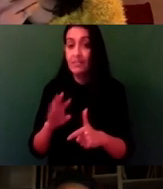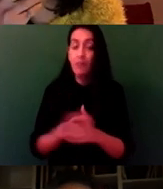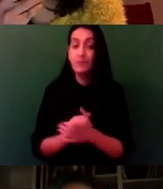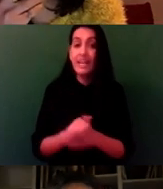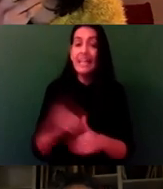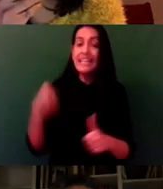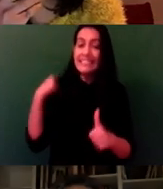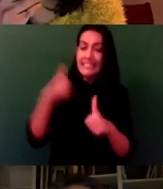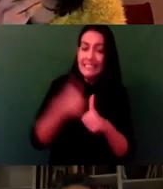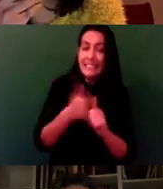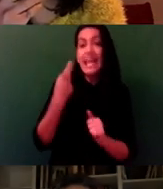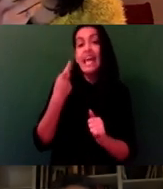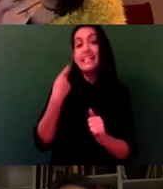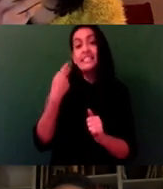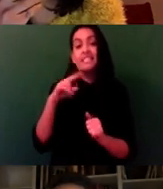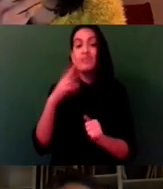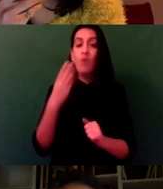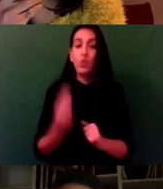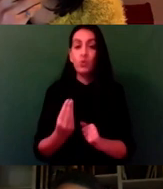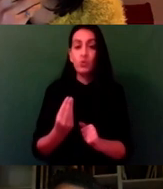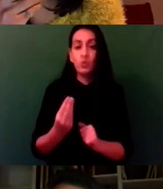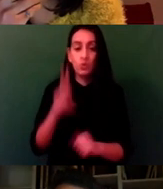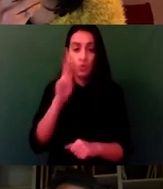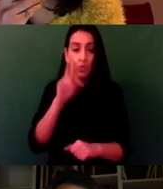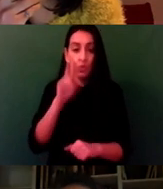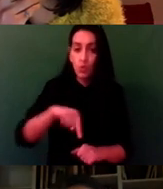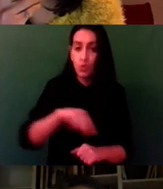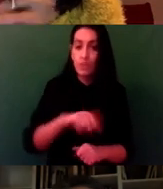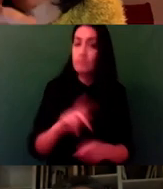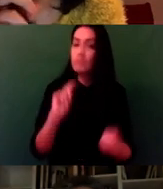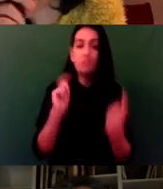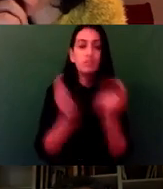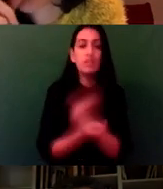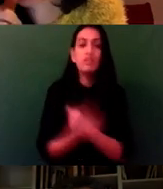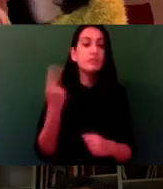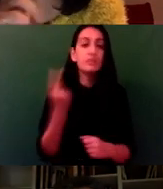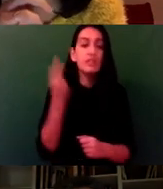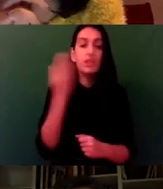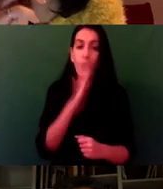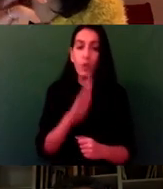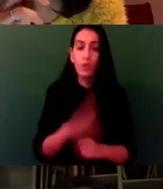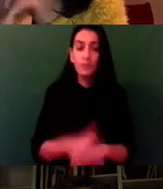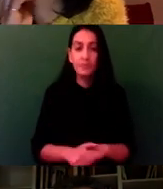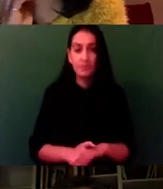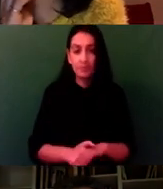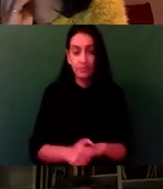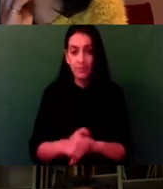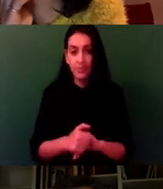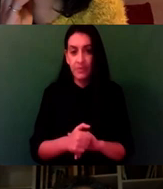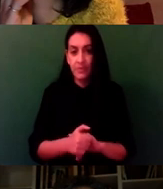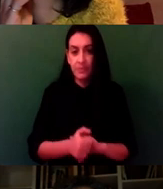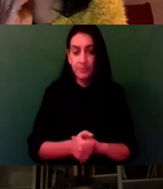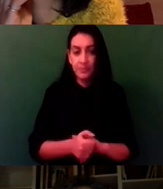proje elde etme süreçlerinin alışkanlığıyla hareket ediliyor bir yandan da. Yani hala mesela render isteniyor. Yani sizin katılımcı